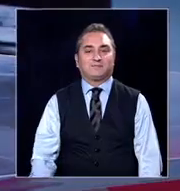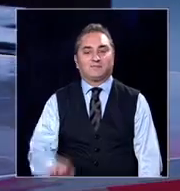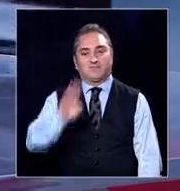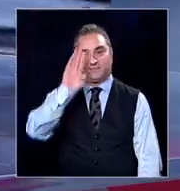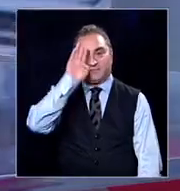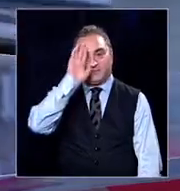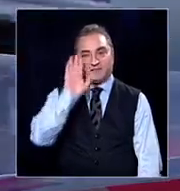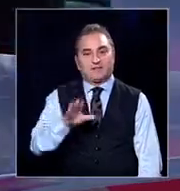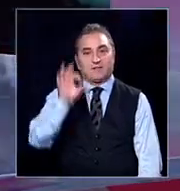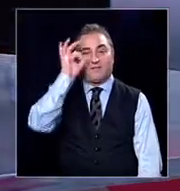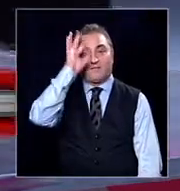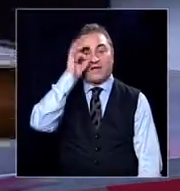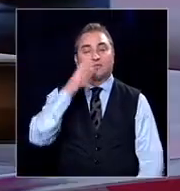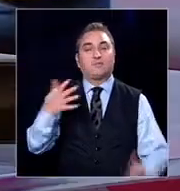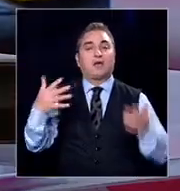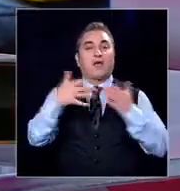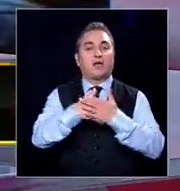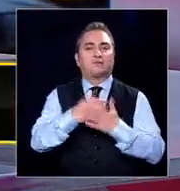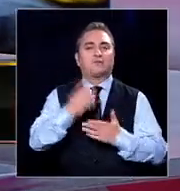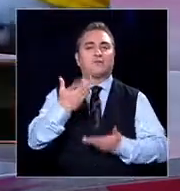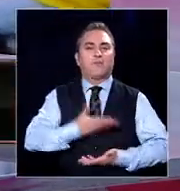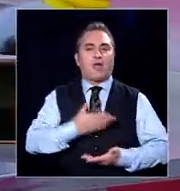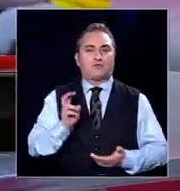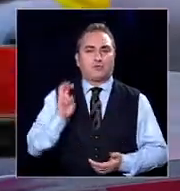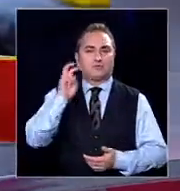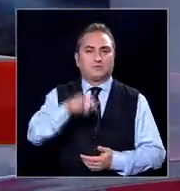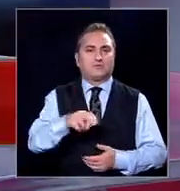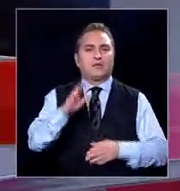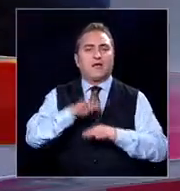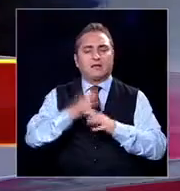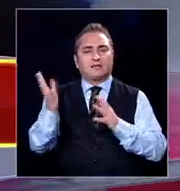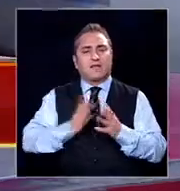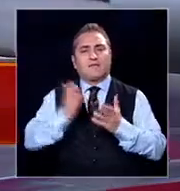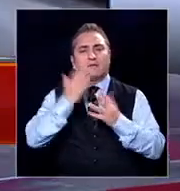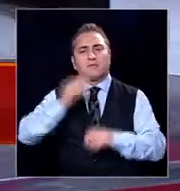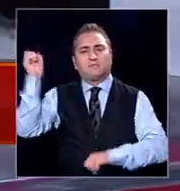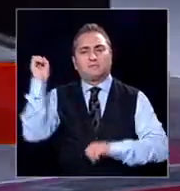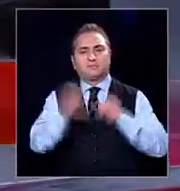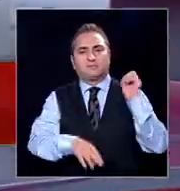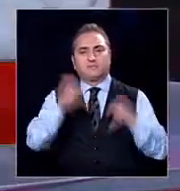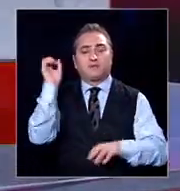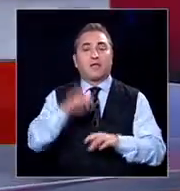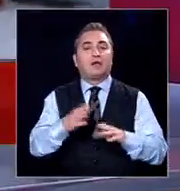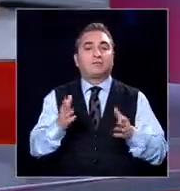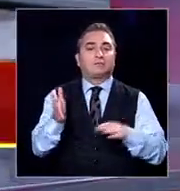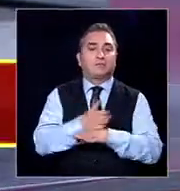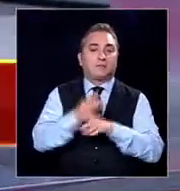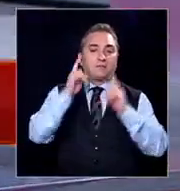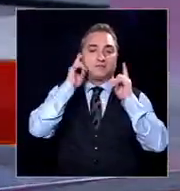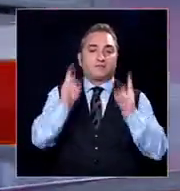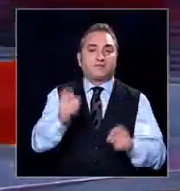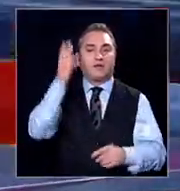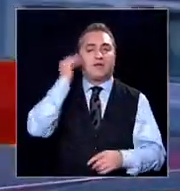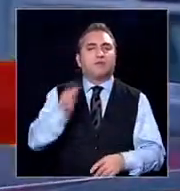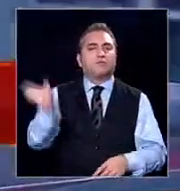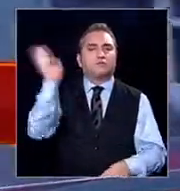İstanbul Fatih'te akşamüstü bir adam balkona çıktı. Eline ne geçtiyse tek tek böyle sokağa fırlattı. Sebebini başta kimse anlamadı. Neyse ki